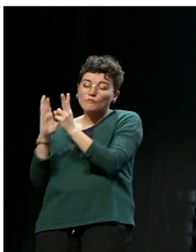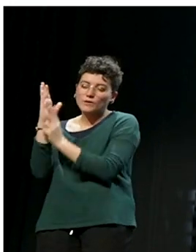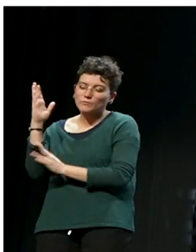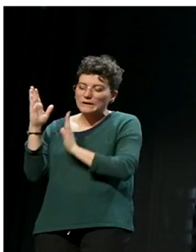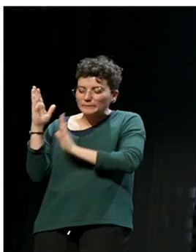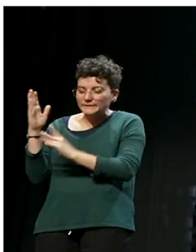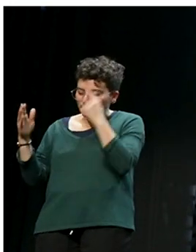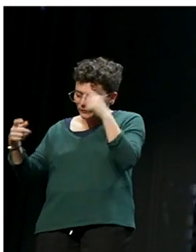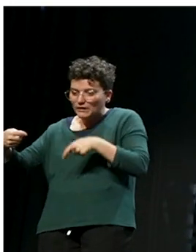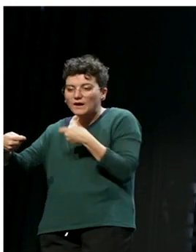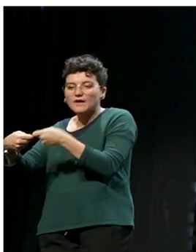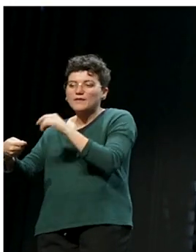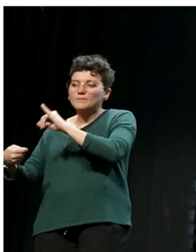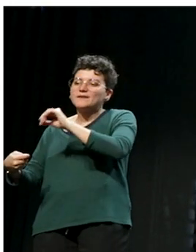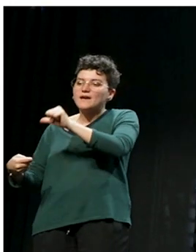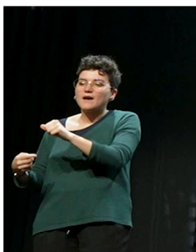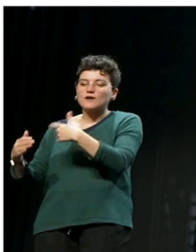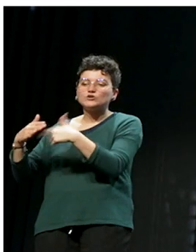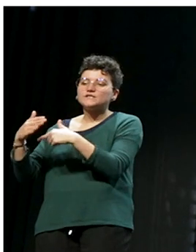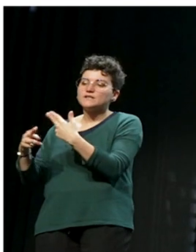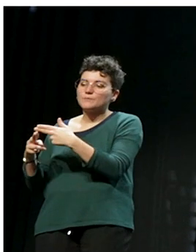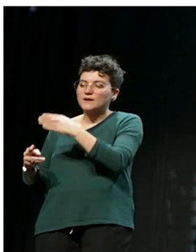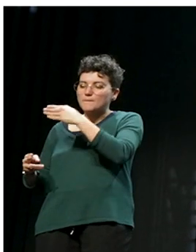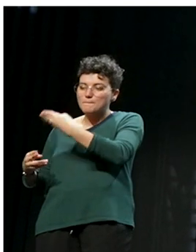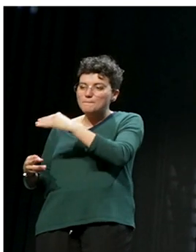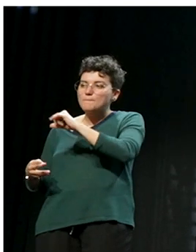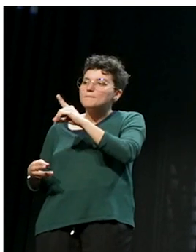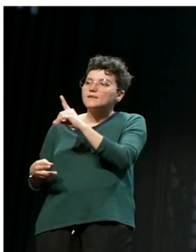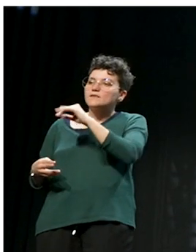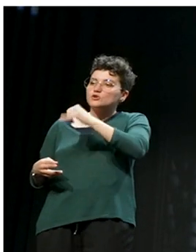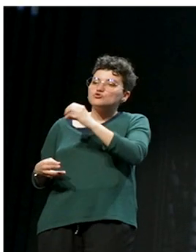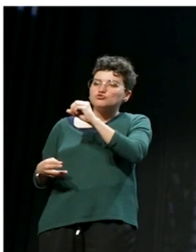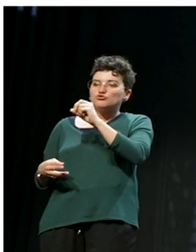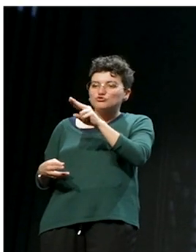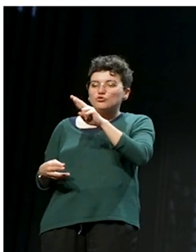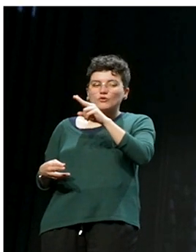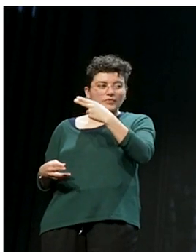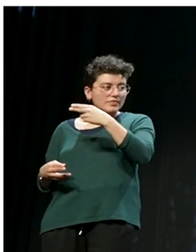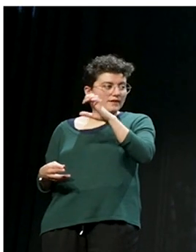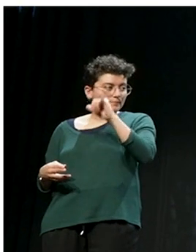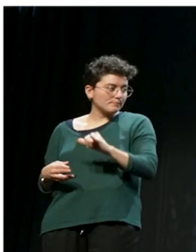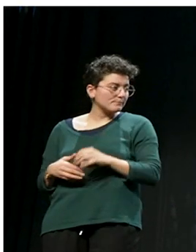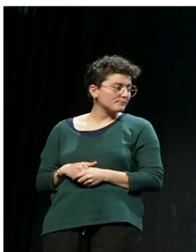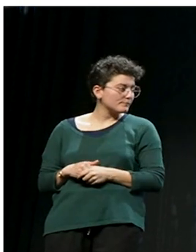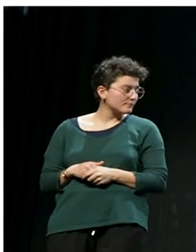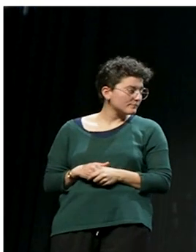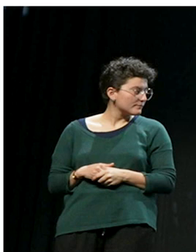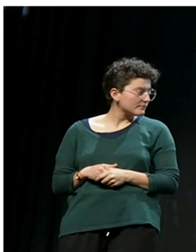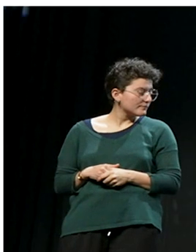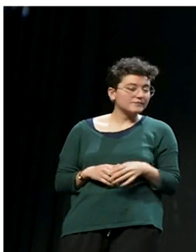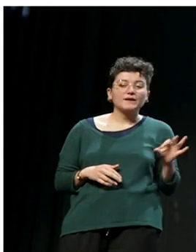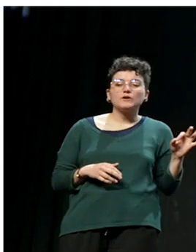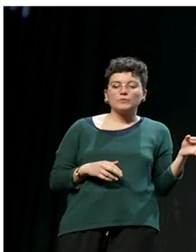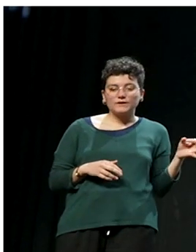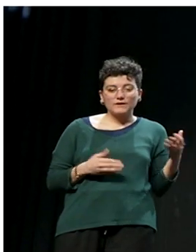quel outil à développer et à affiner. Et justement, c'est un peu sur ce sujet, ça me fait dériver de quelques minutes, je vais donner la parole à